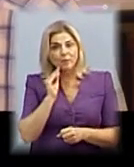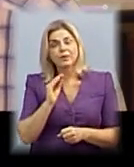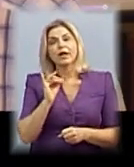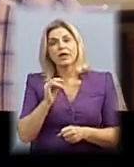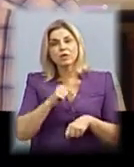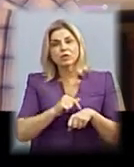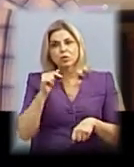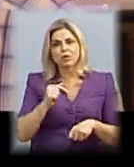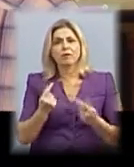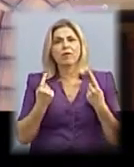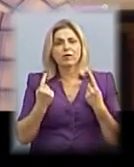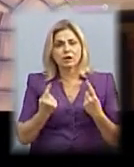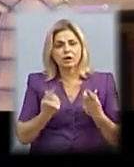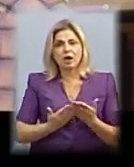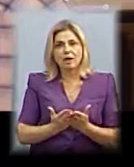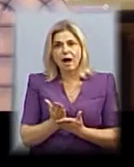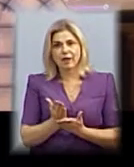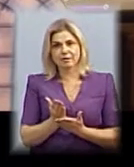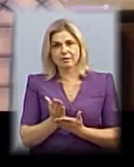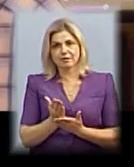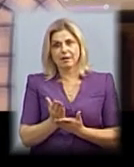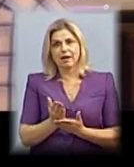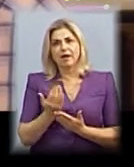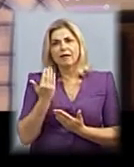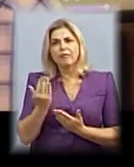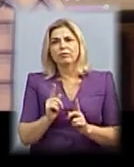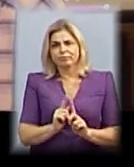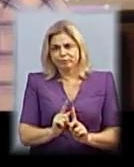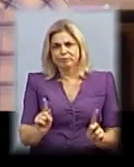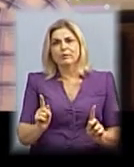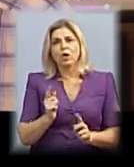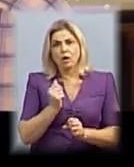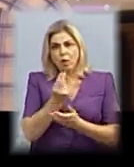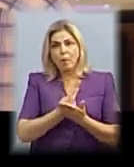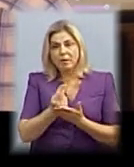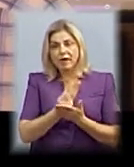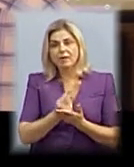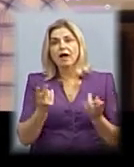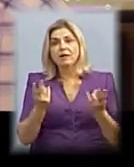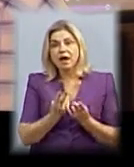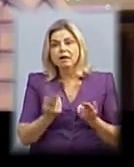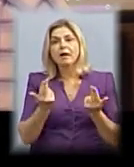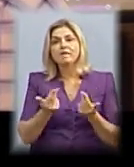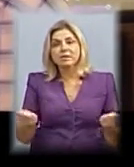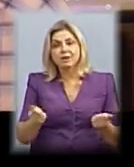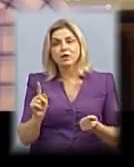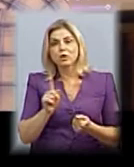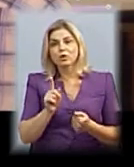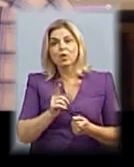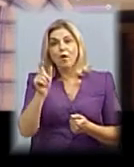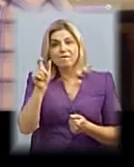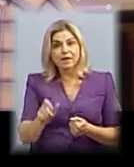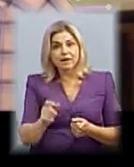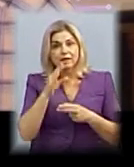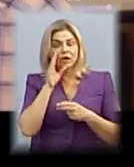відчуваєш величезну якість геніальних його робіт, то слід визнати, що він як